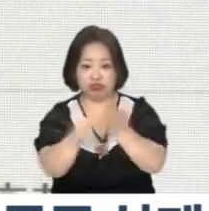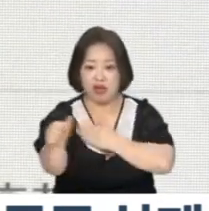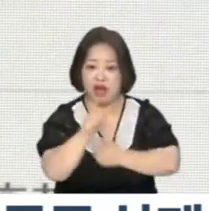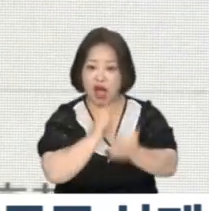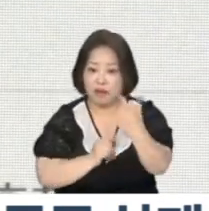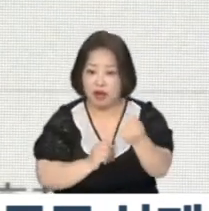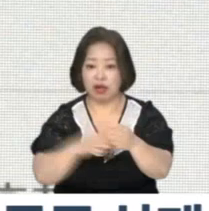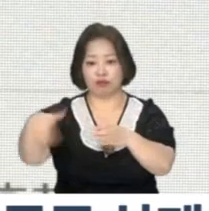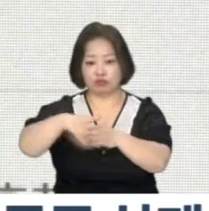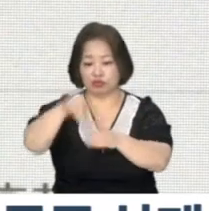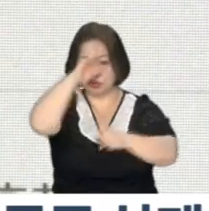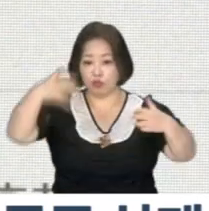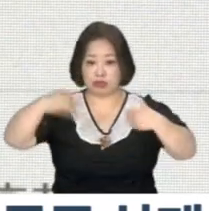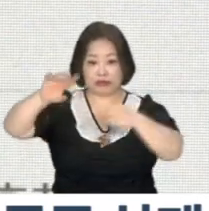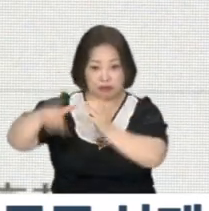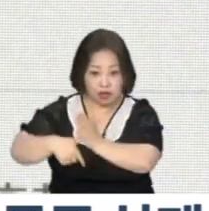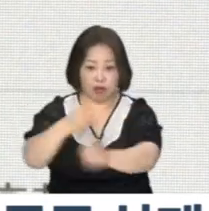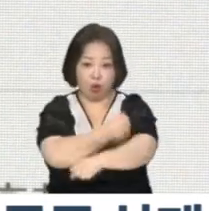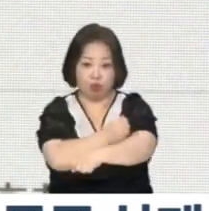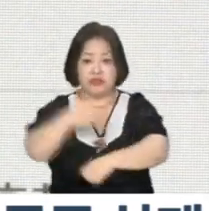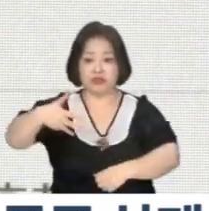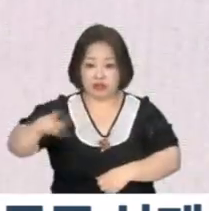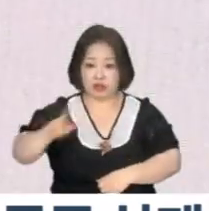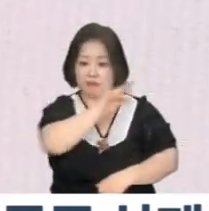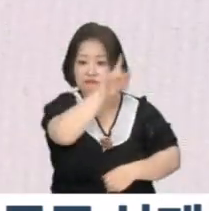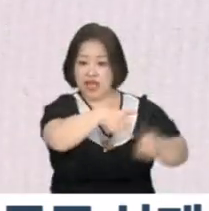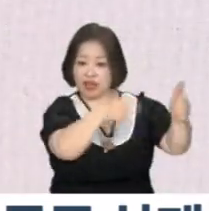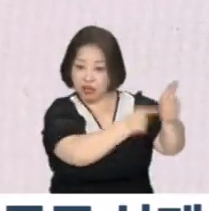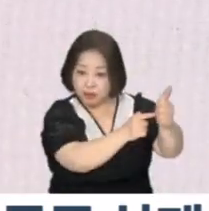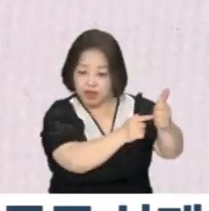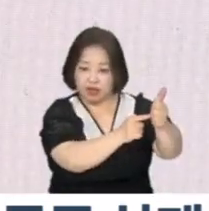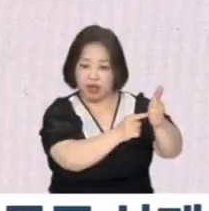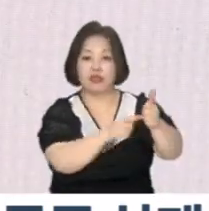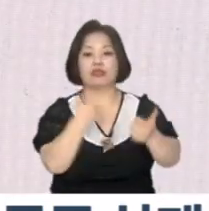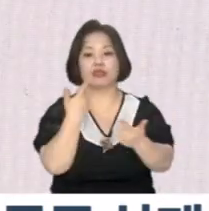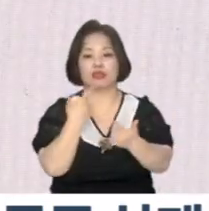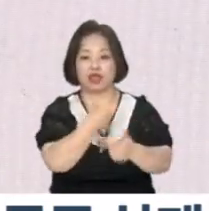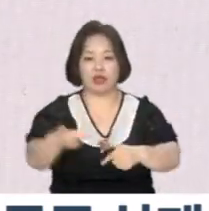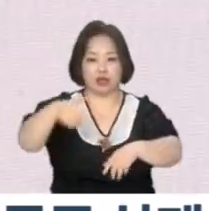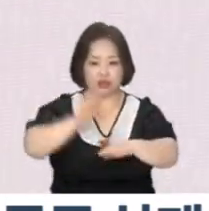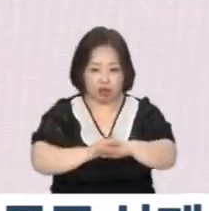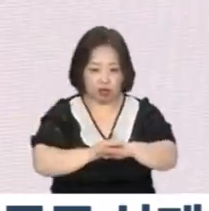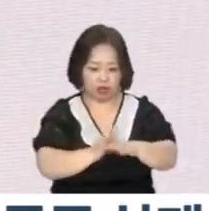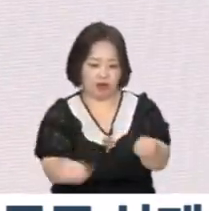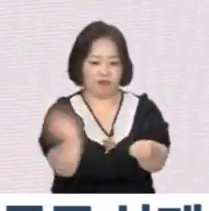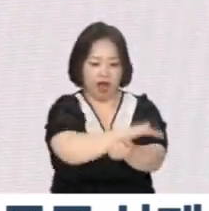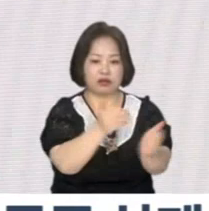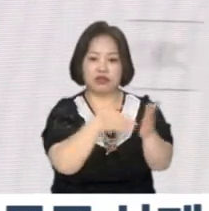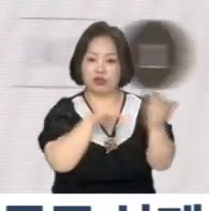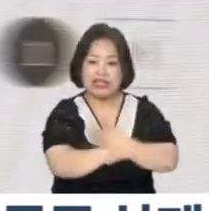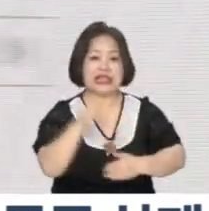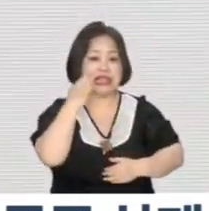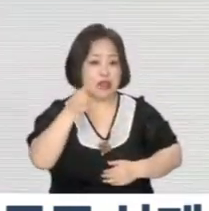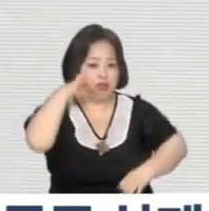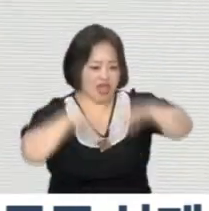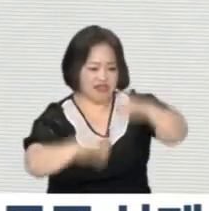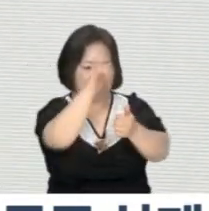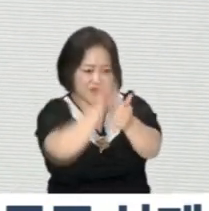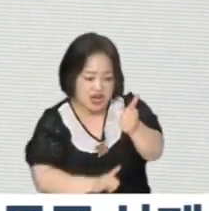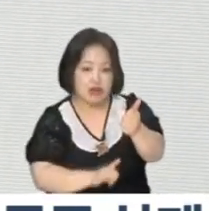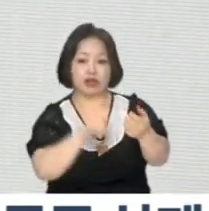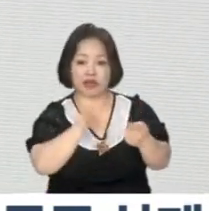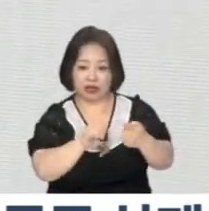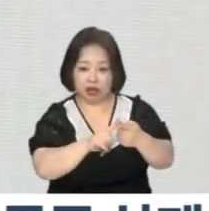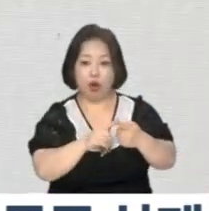2020년 7월 당시 국가보훈처는 백장군이 대전현충원에 안장된 다음날 친일 반민족 행위자란